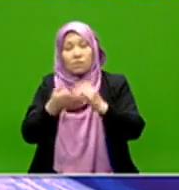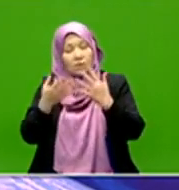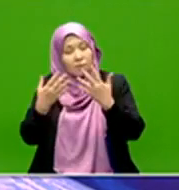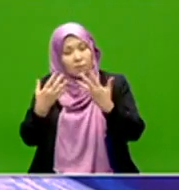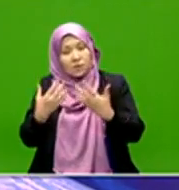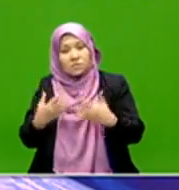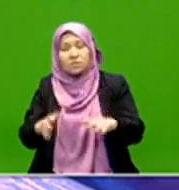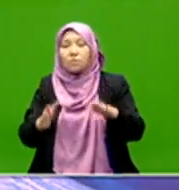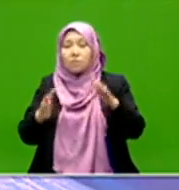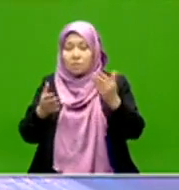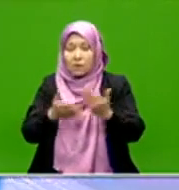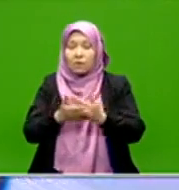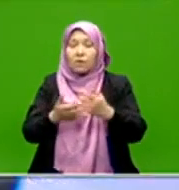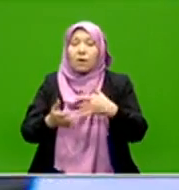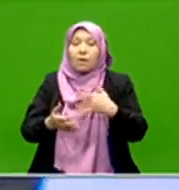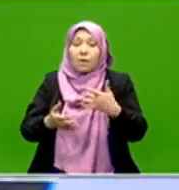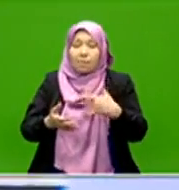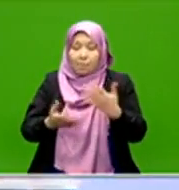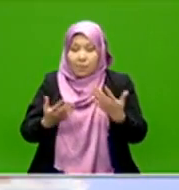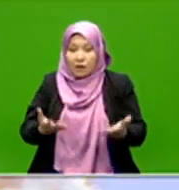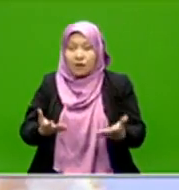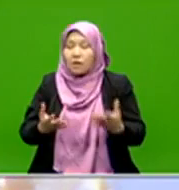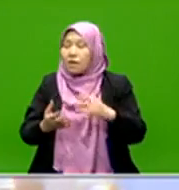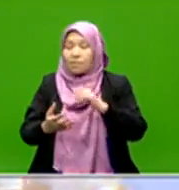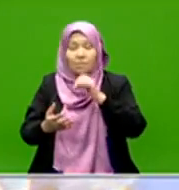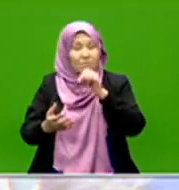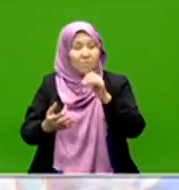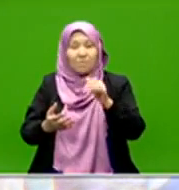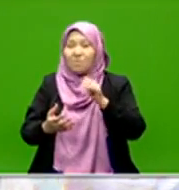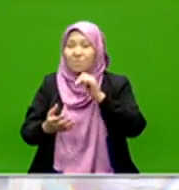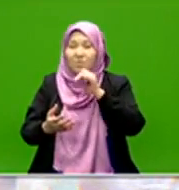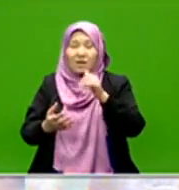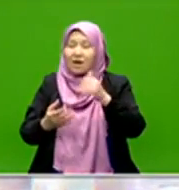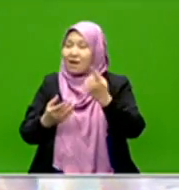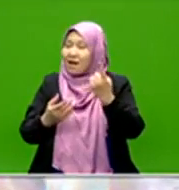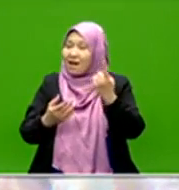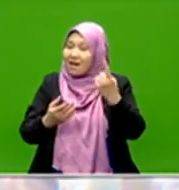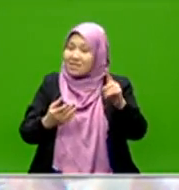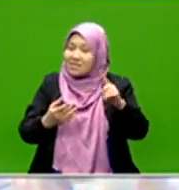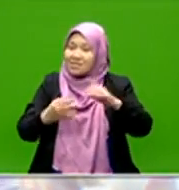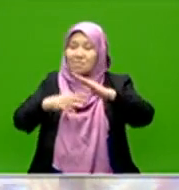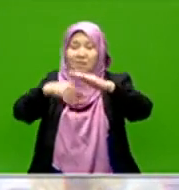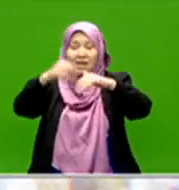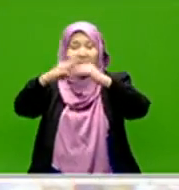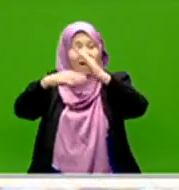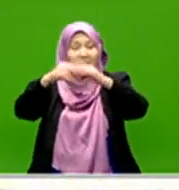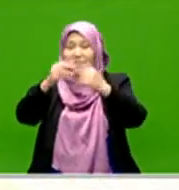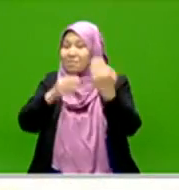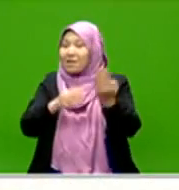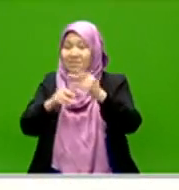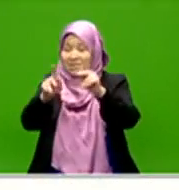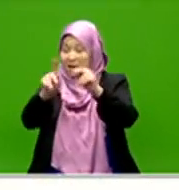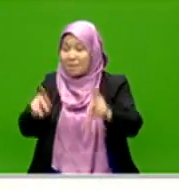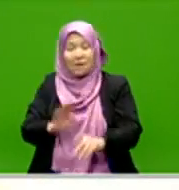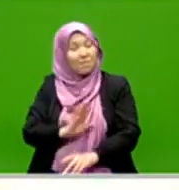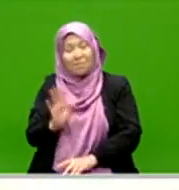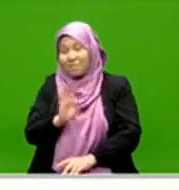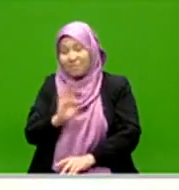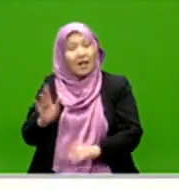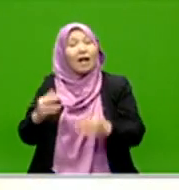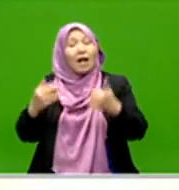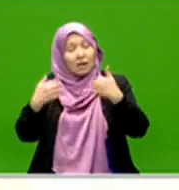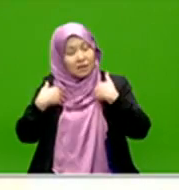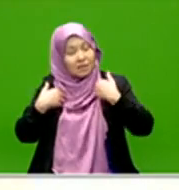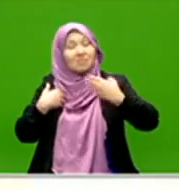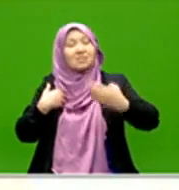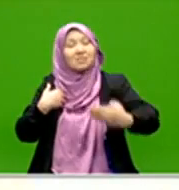menggamit perasaan kita. Lah. Dan ia bukan sekadar satu binaan Ustaz. Betul, dia sebenarnya di sebalik binaan ini ada